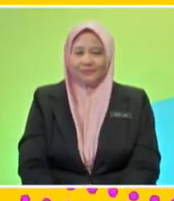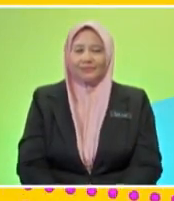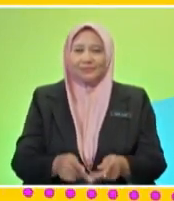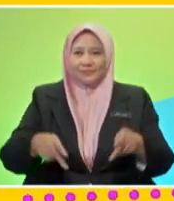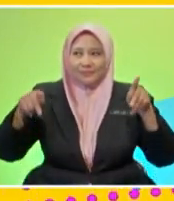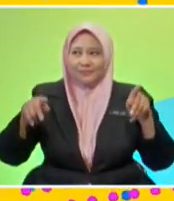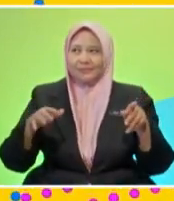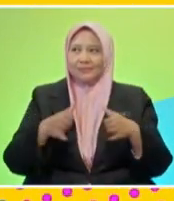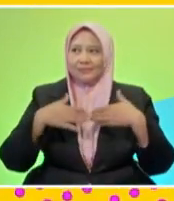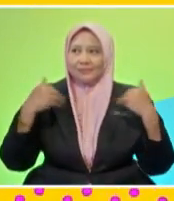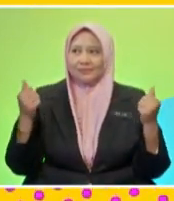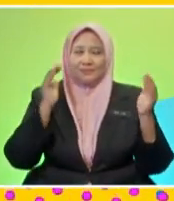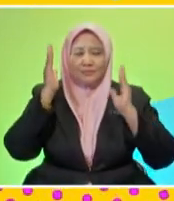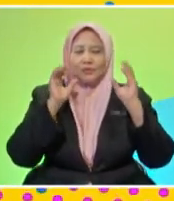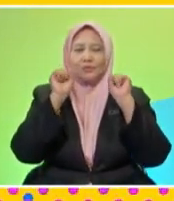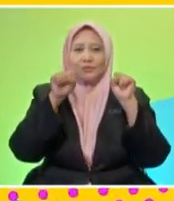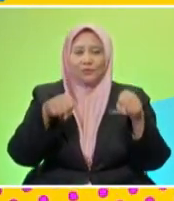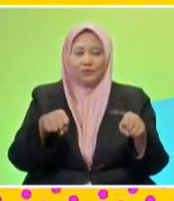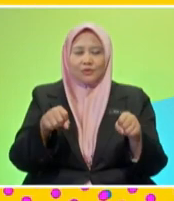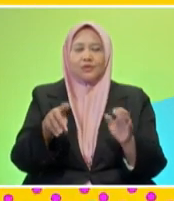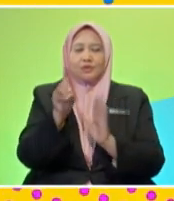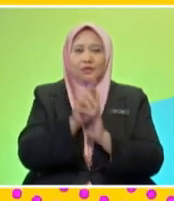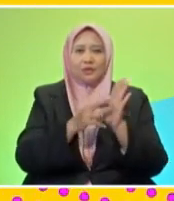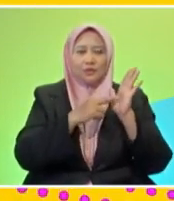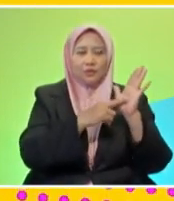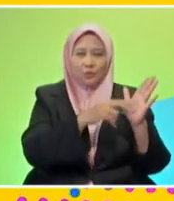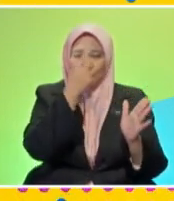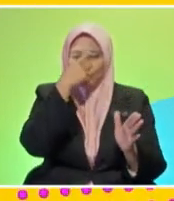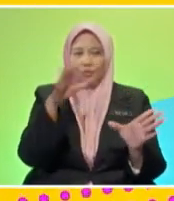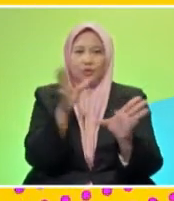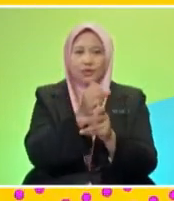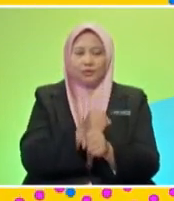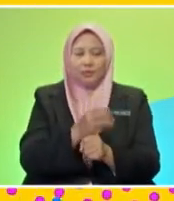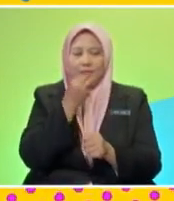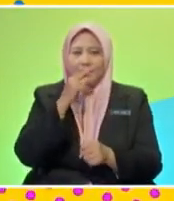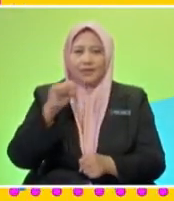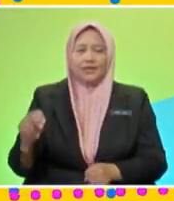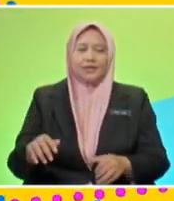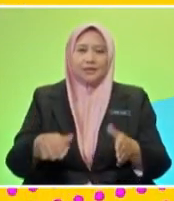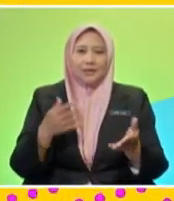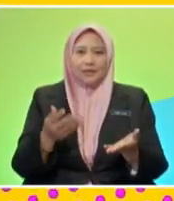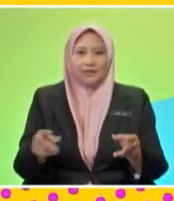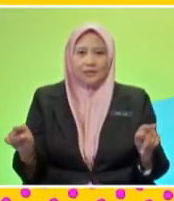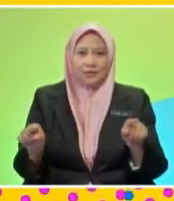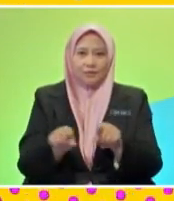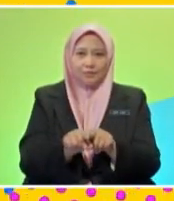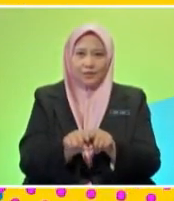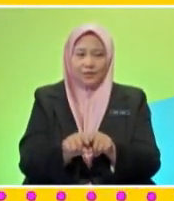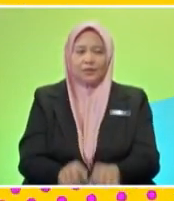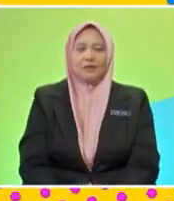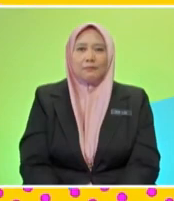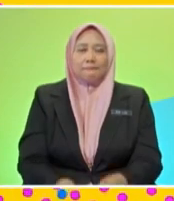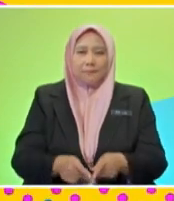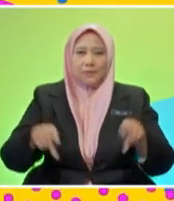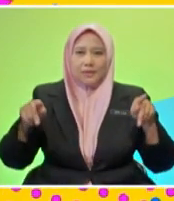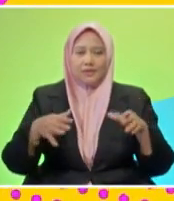Pinggan sihat Malaysia boleh dirujuk untuk mendapat makanan seimbang. Pinggan sihat Malaysia amat